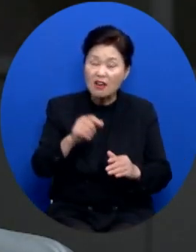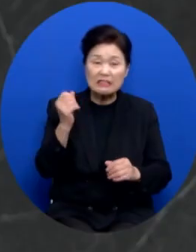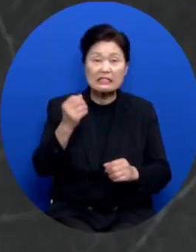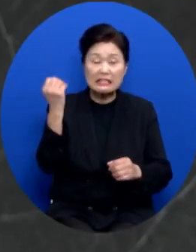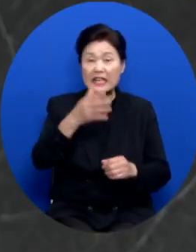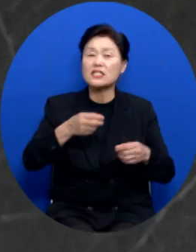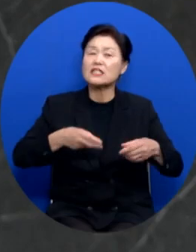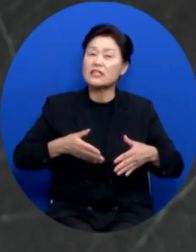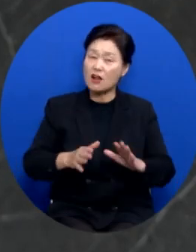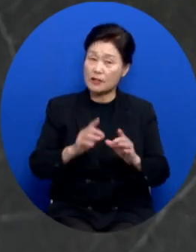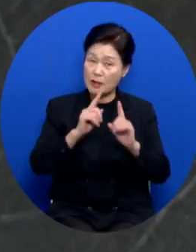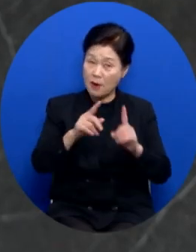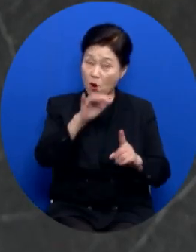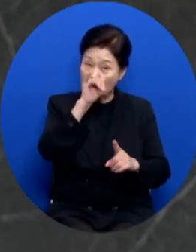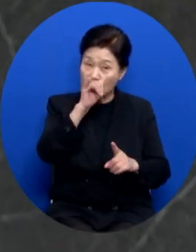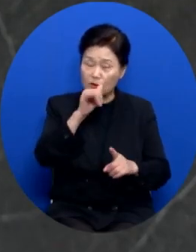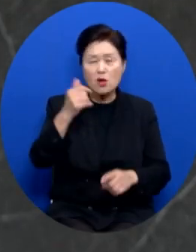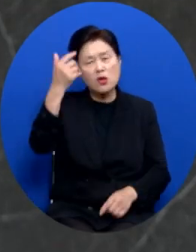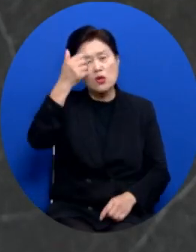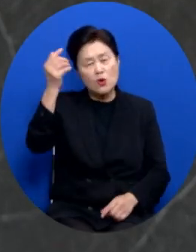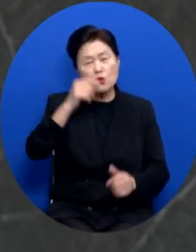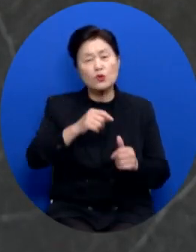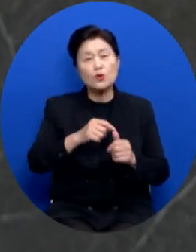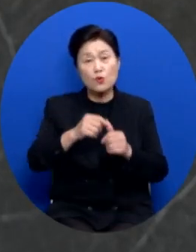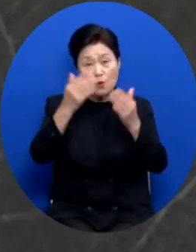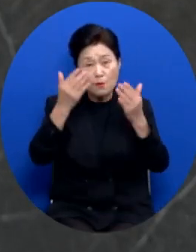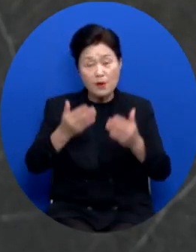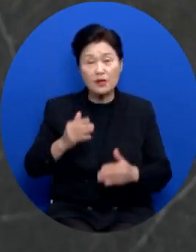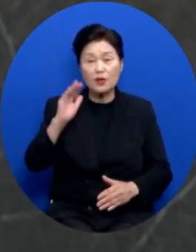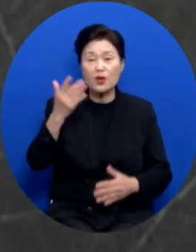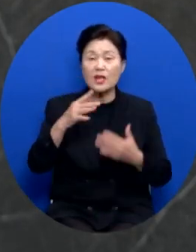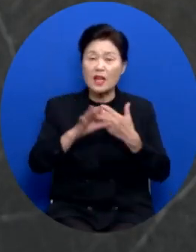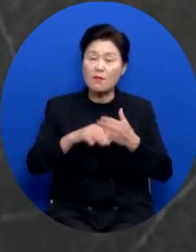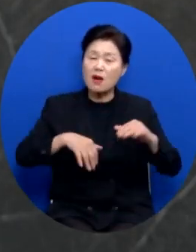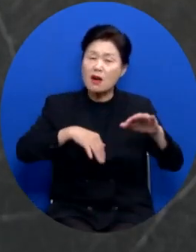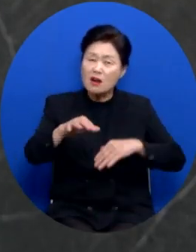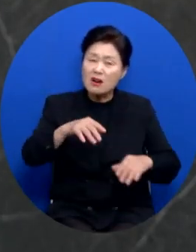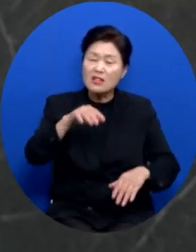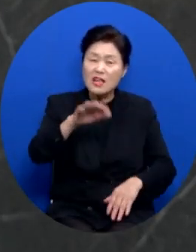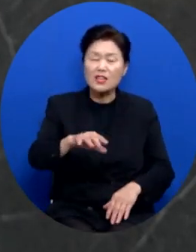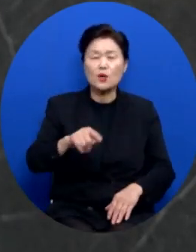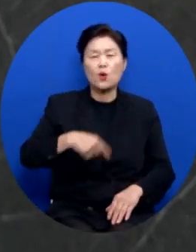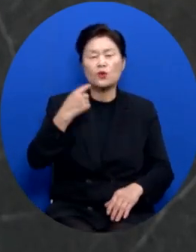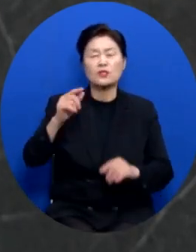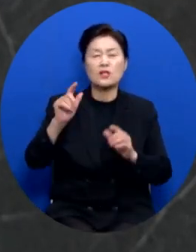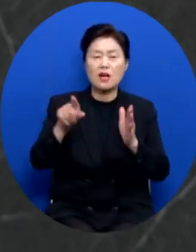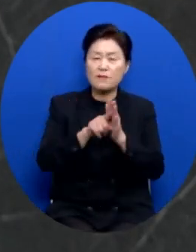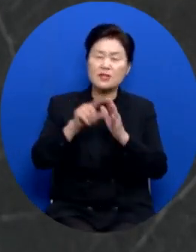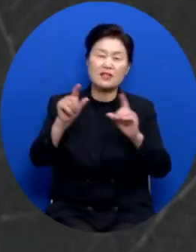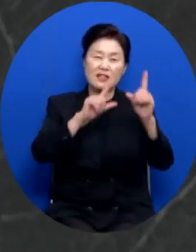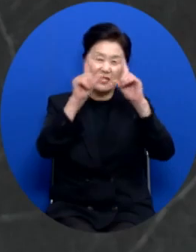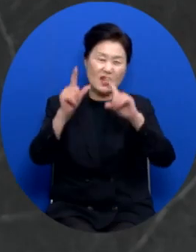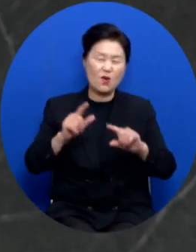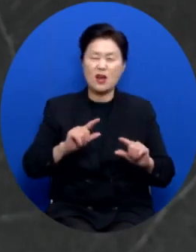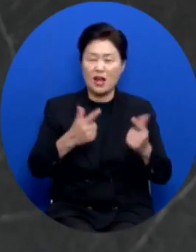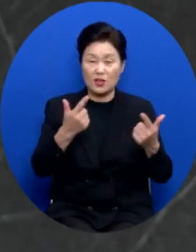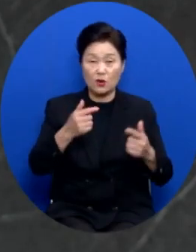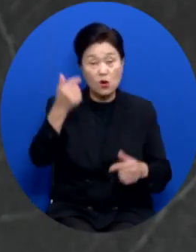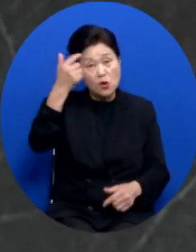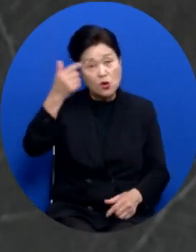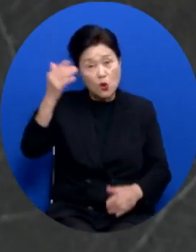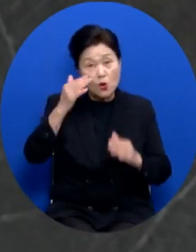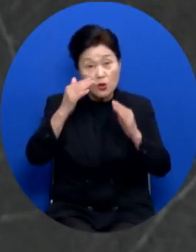그러는데 영혼이 구원받은 사람은 길거리에 혼자 신앙생활 하는 것이 아니라 우리 영혼의 집인 교회가